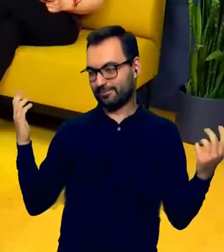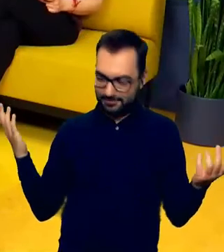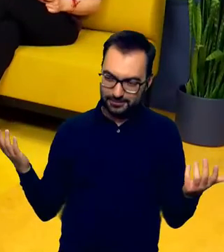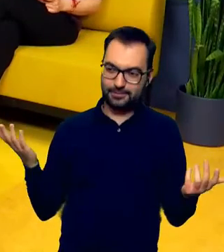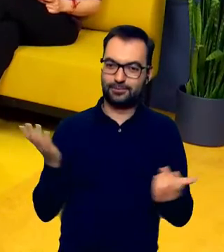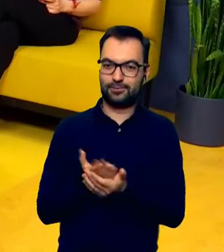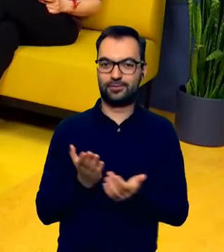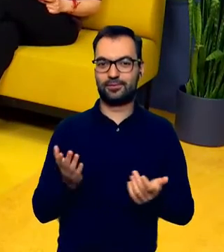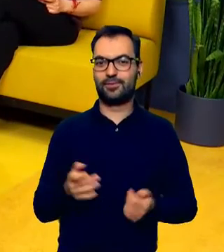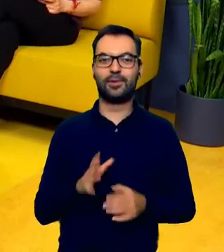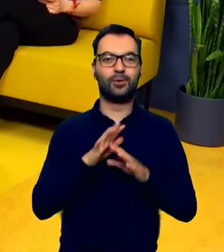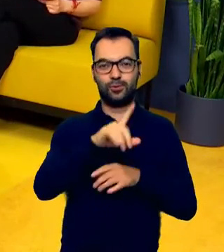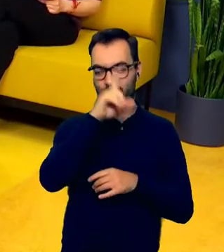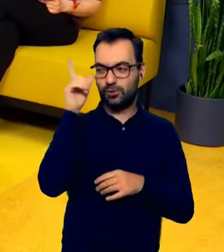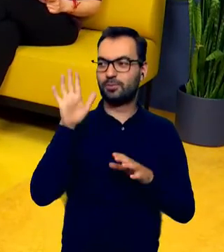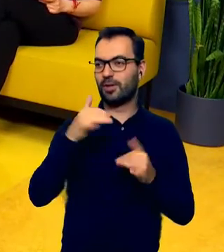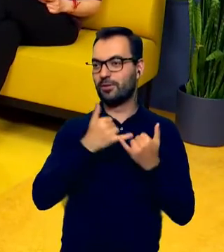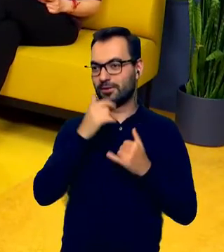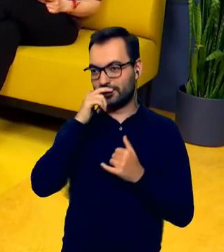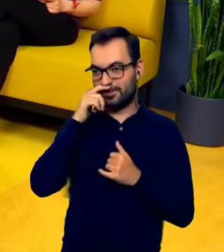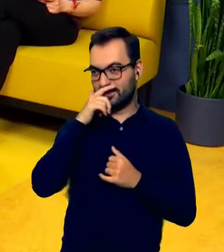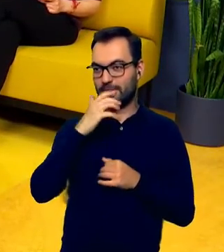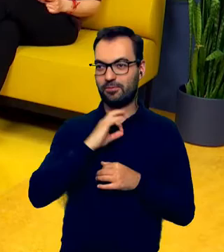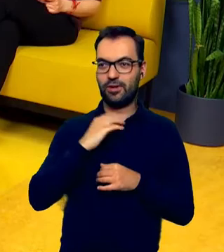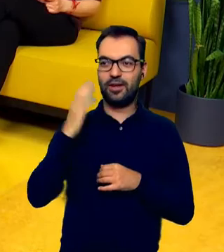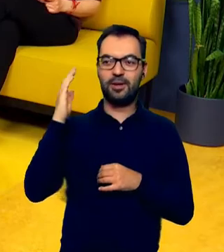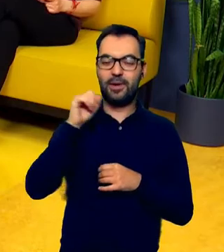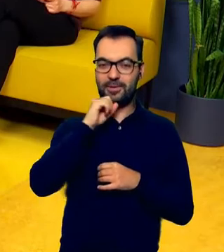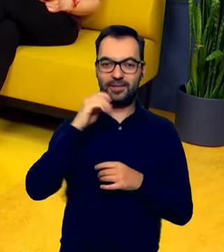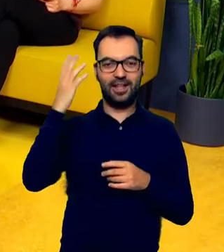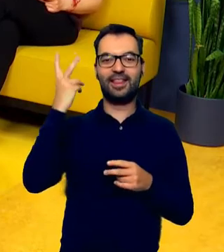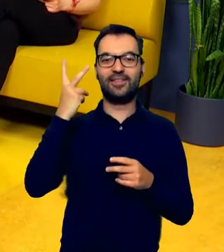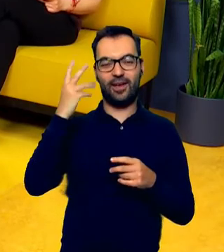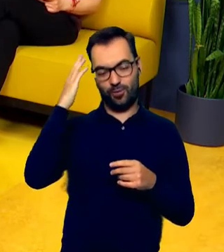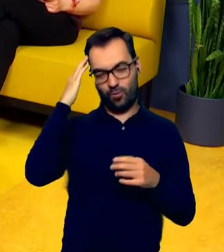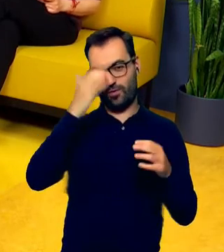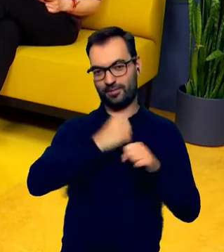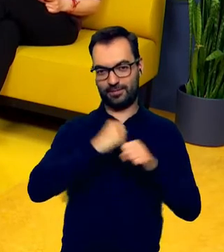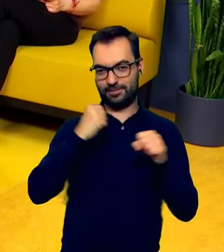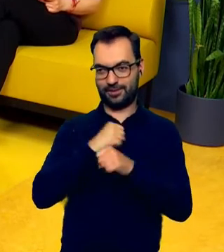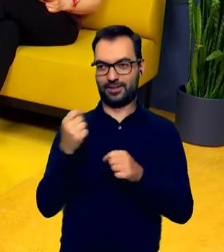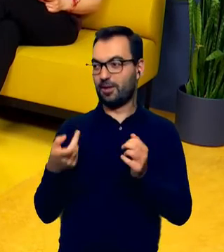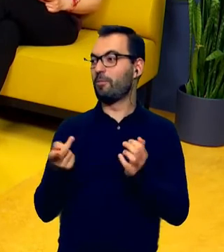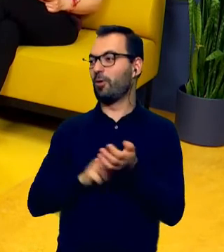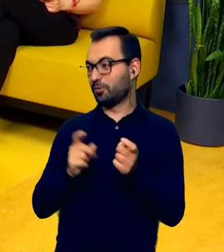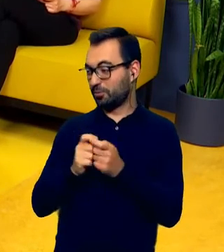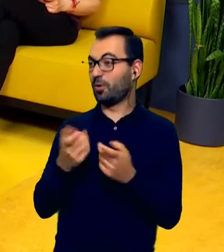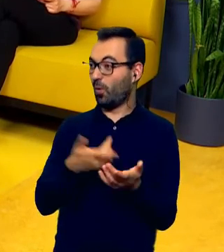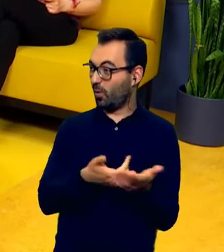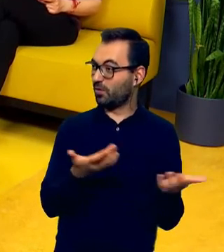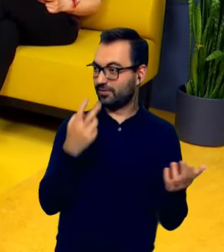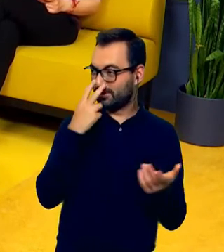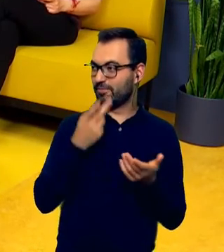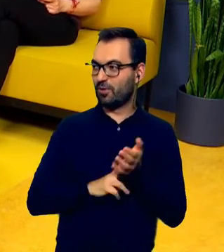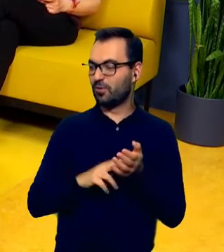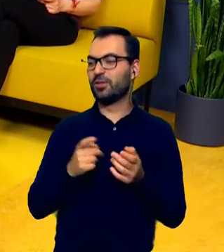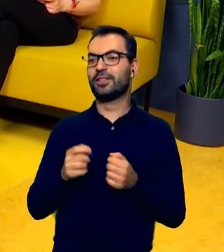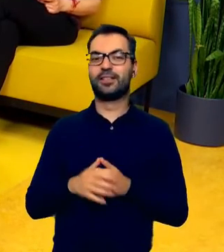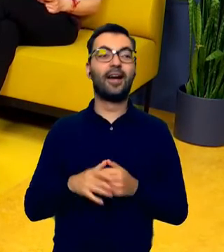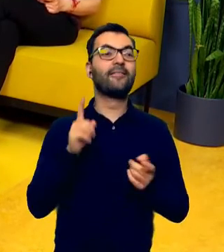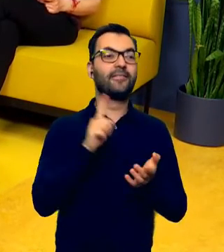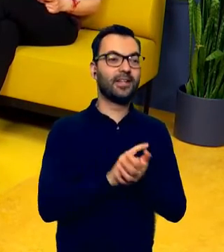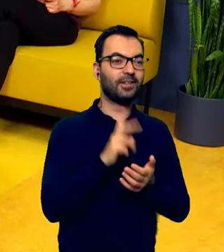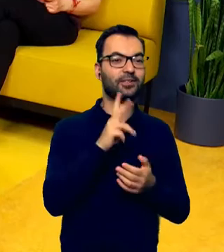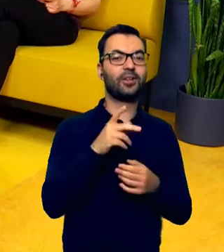i to wiesz, mnóstwo ludzi ma różne takie przypadłości. Mojej babci pękły dwie głowy. No, mojej babci pękły dwie głowy i wtedy masz podwójną punktację, także to... Tak, i wygrywa